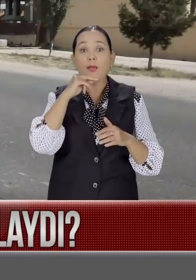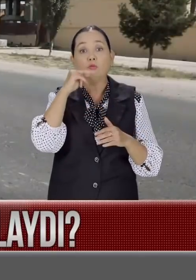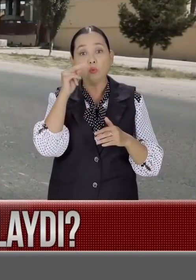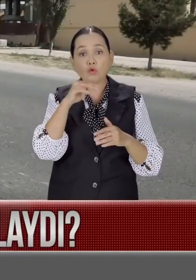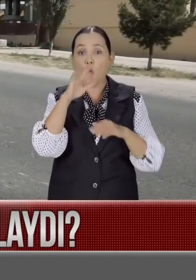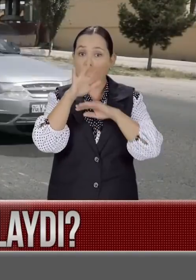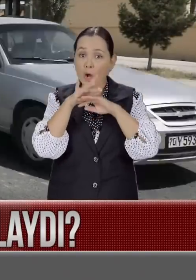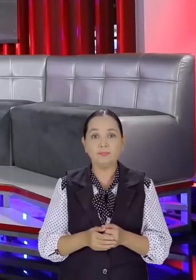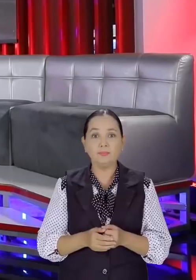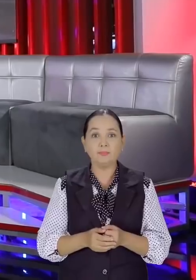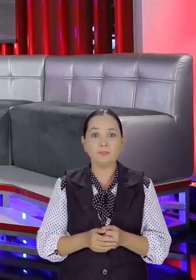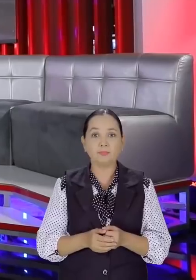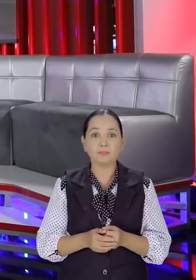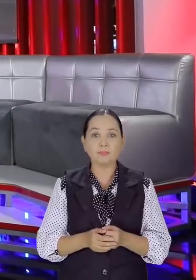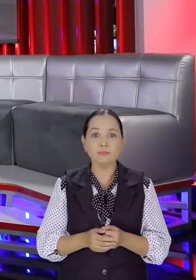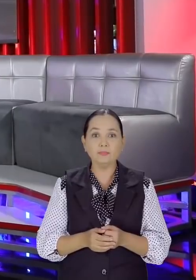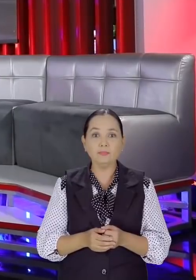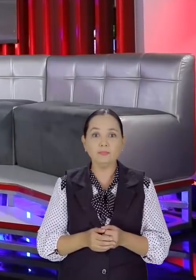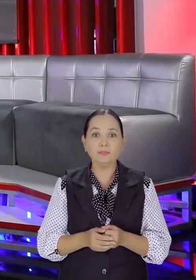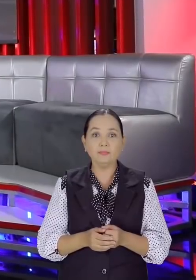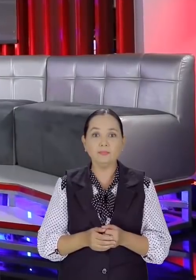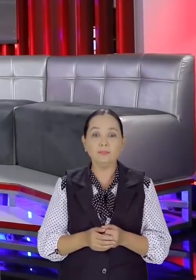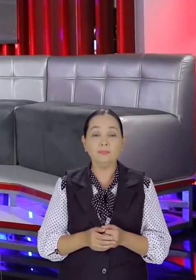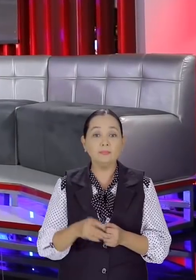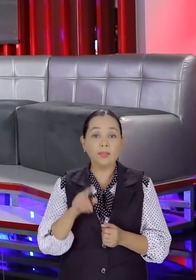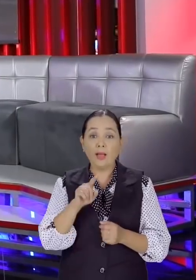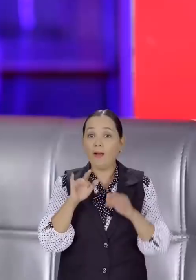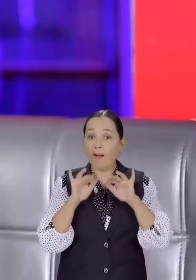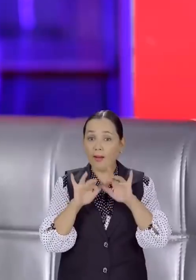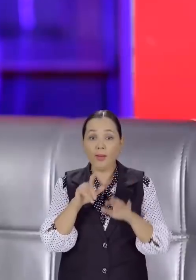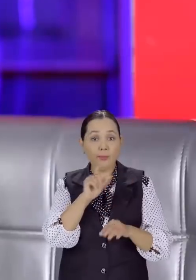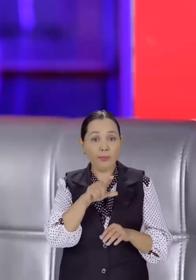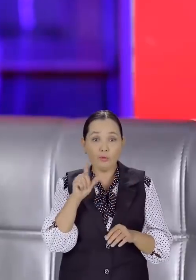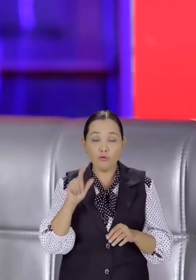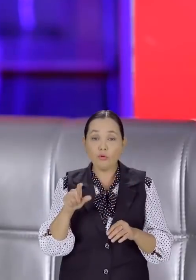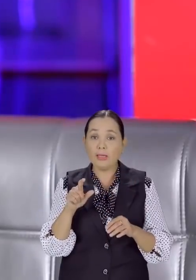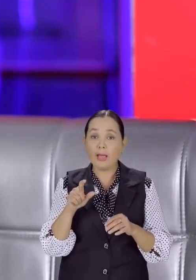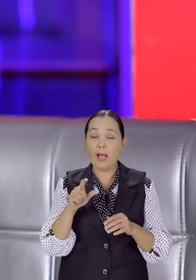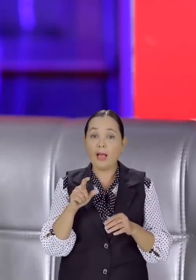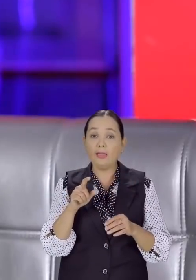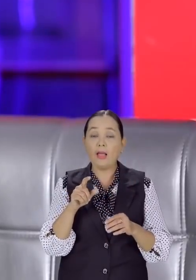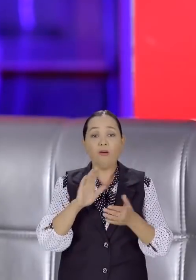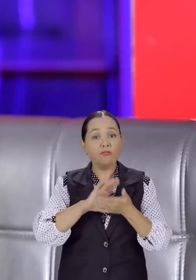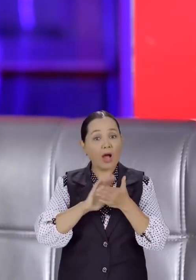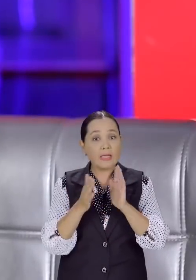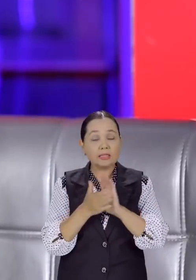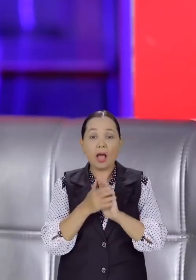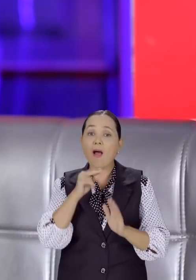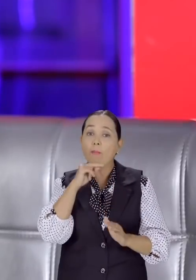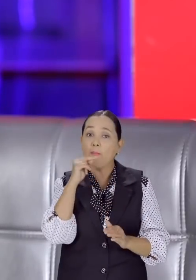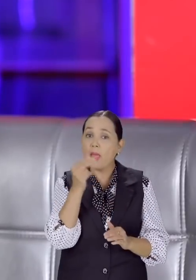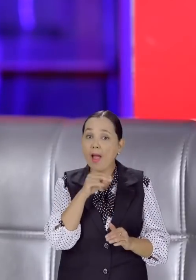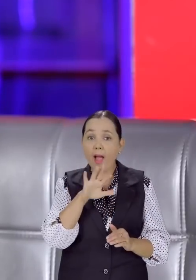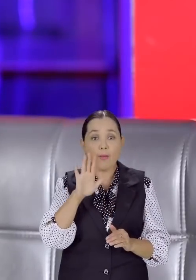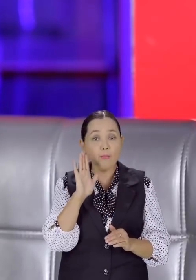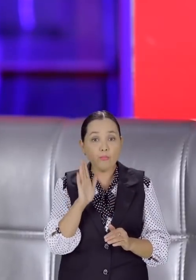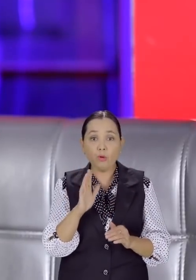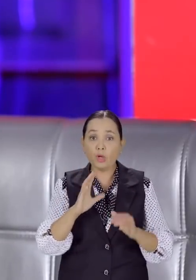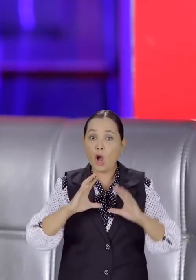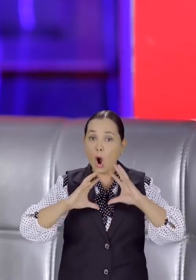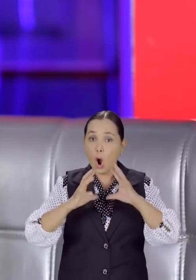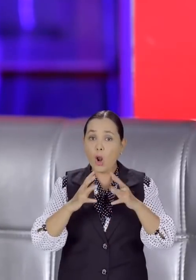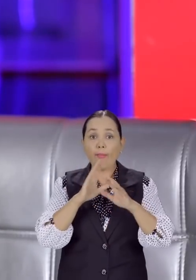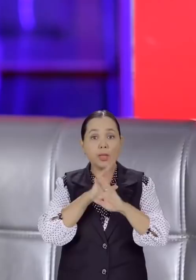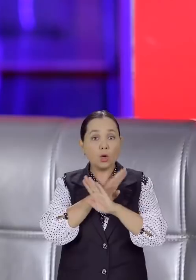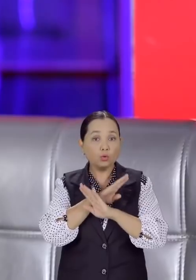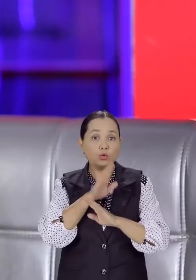pushaymon ekanini aytmoqda. Mana shunday kulib, o'yin qilib yurganlarning dastidan vaziyatda beayb bo'lganlarning olamdan